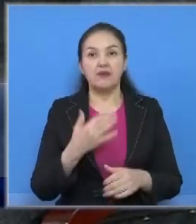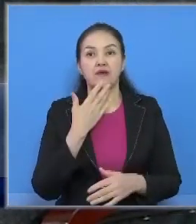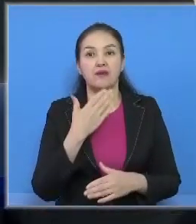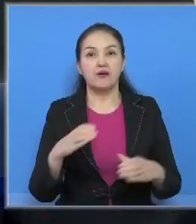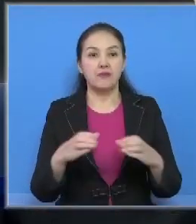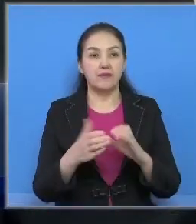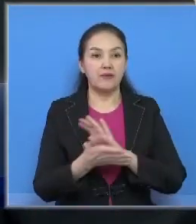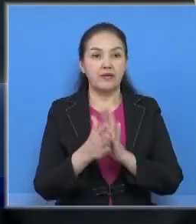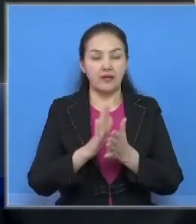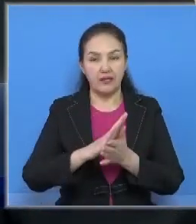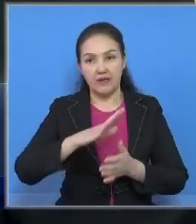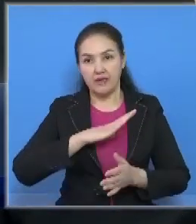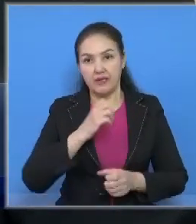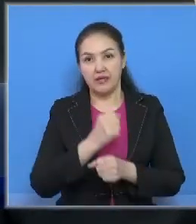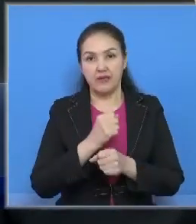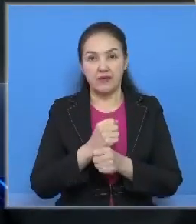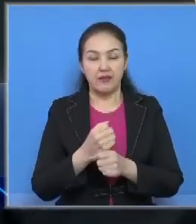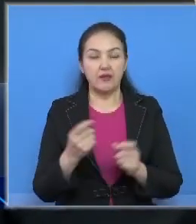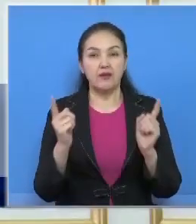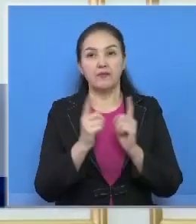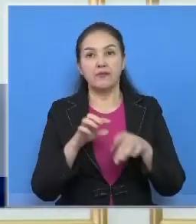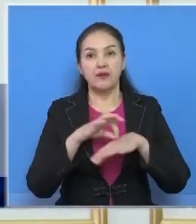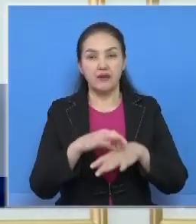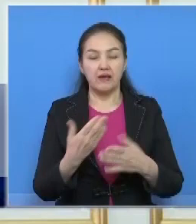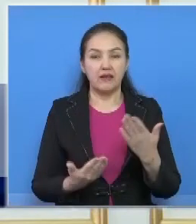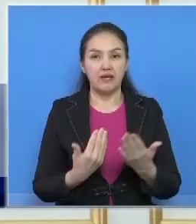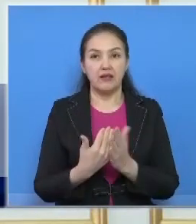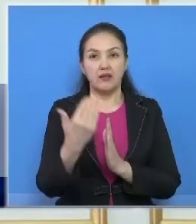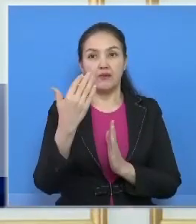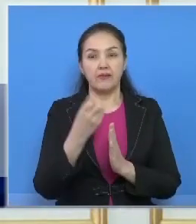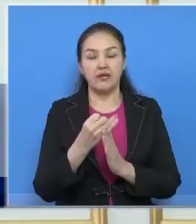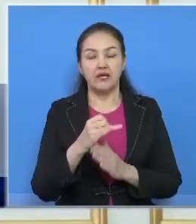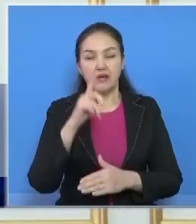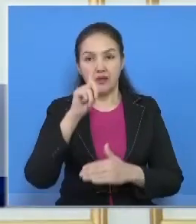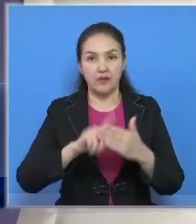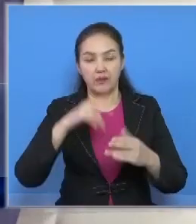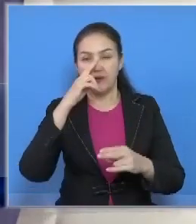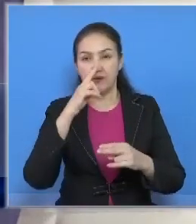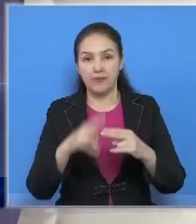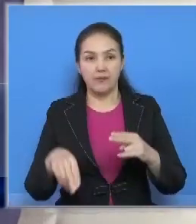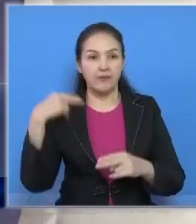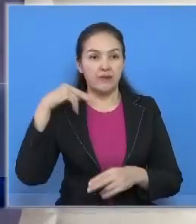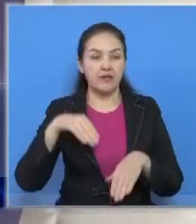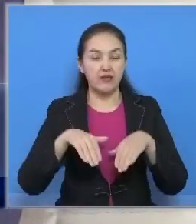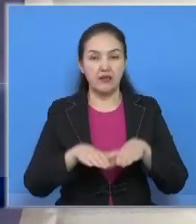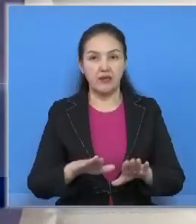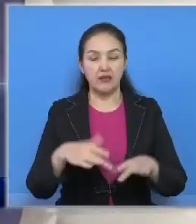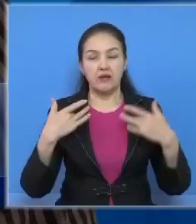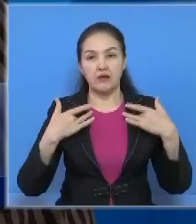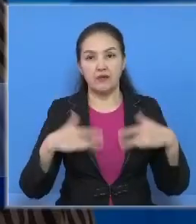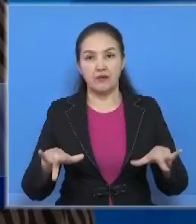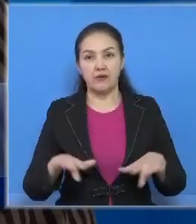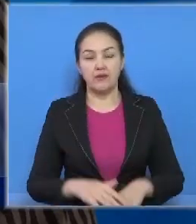асыруда келісімшарт негізінде жұмысқа қабылдауда жүргізіледі. Егер жоғары лауазымды шенеунік сенімді жоғалтса, президент шешімімен жұмыстан да